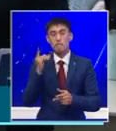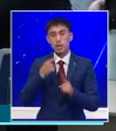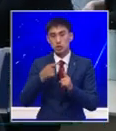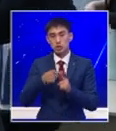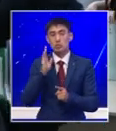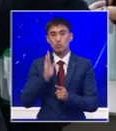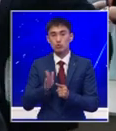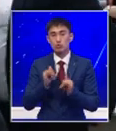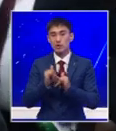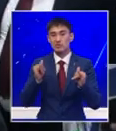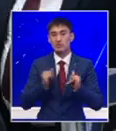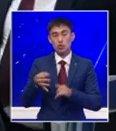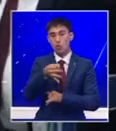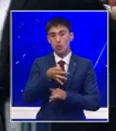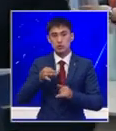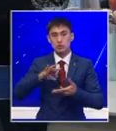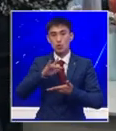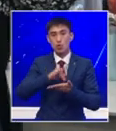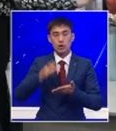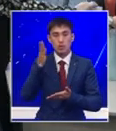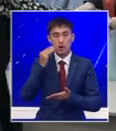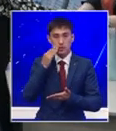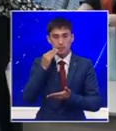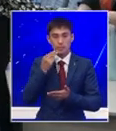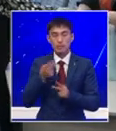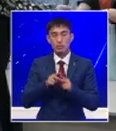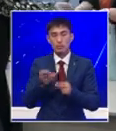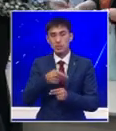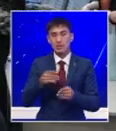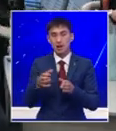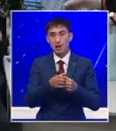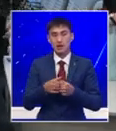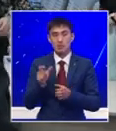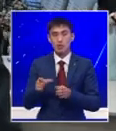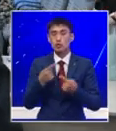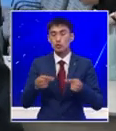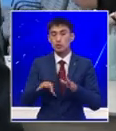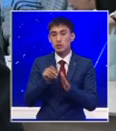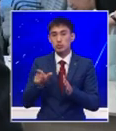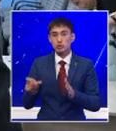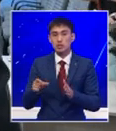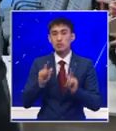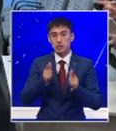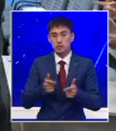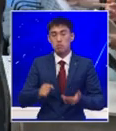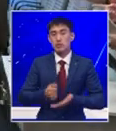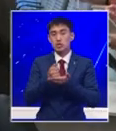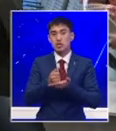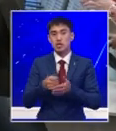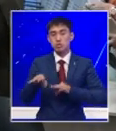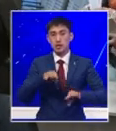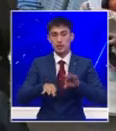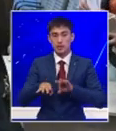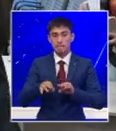положительно повлияет на развитие области и города Алматы. А потому мы с коллегами и другими депутатами единогласно поддержали